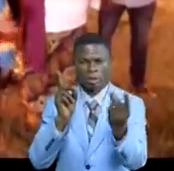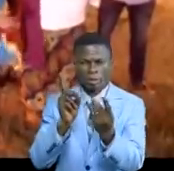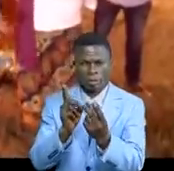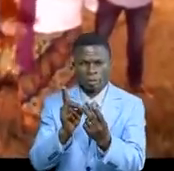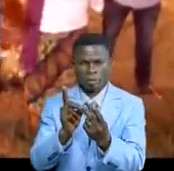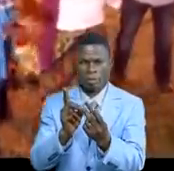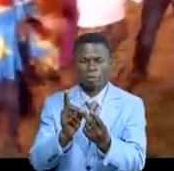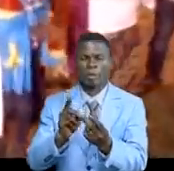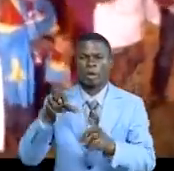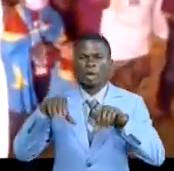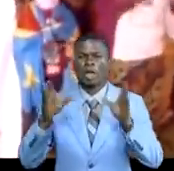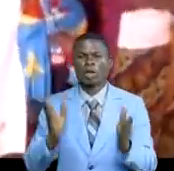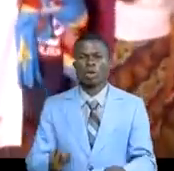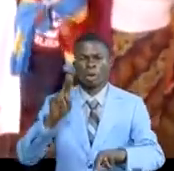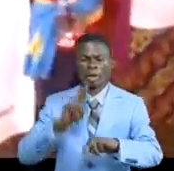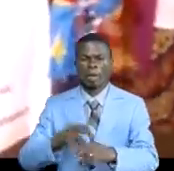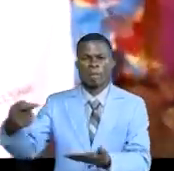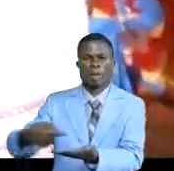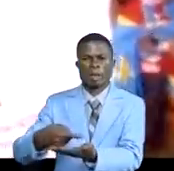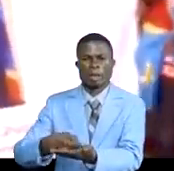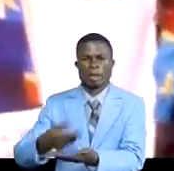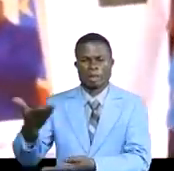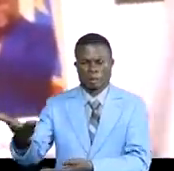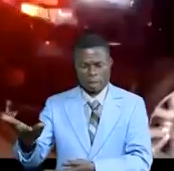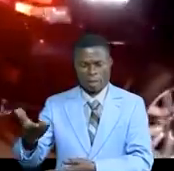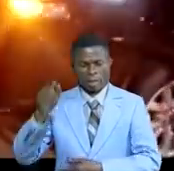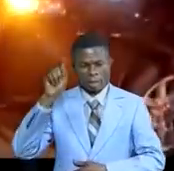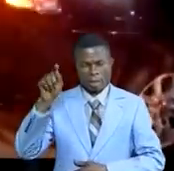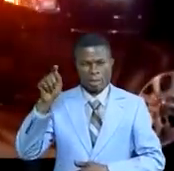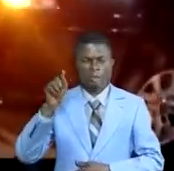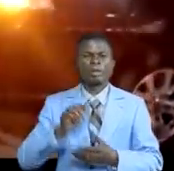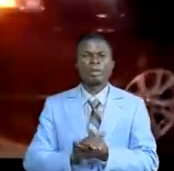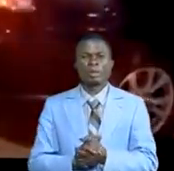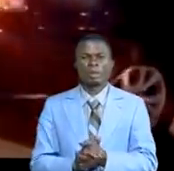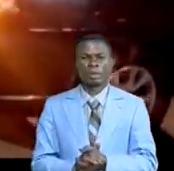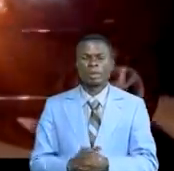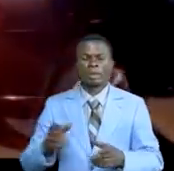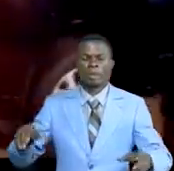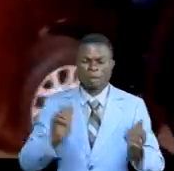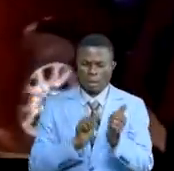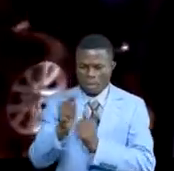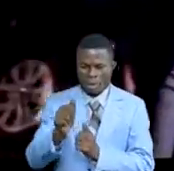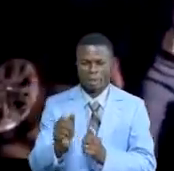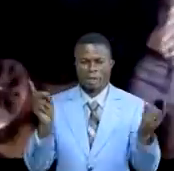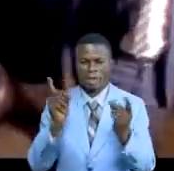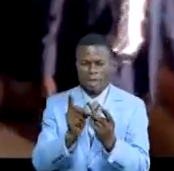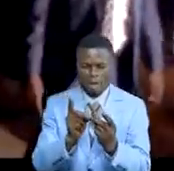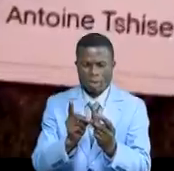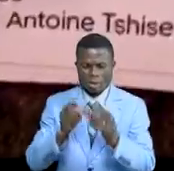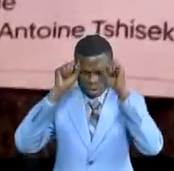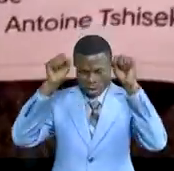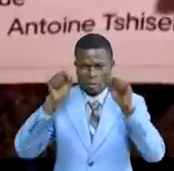ses compatriotes venus l'accueillir. Ce Congolais vivant à Accra ont bravé la nuit pour honorer celui qui, d'après